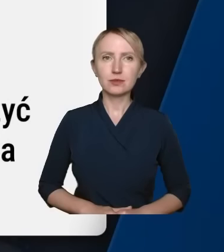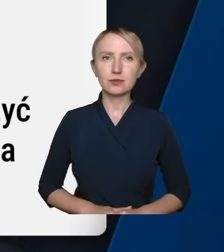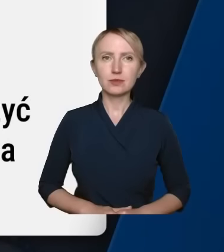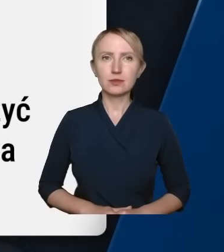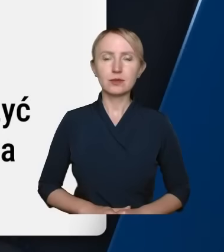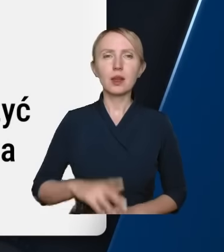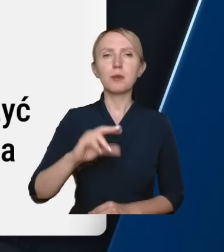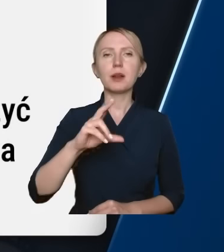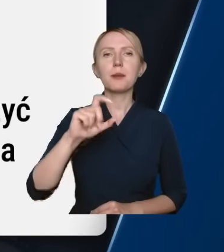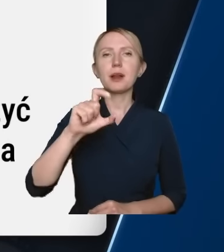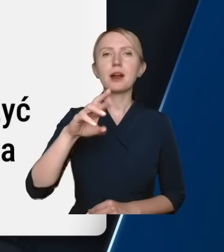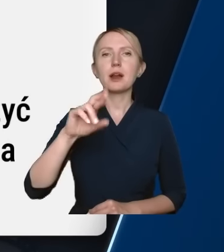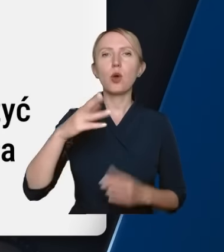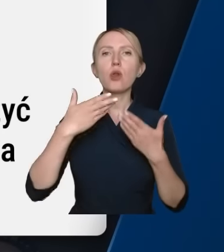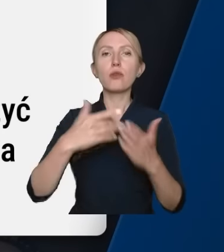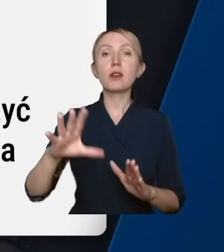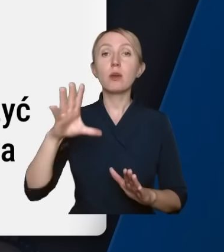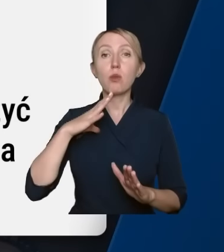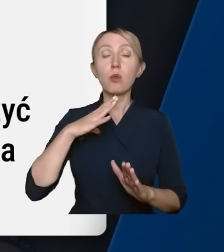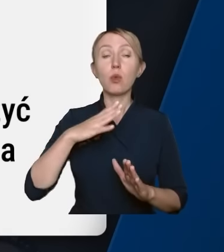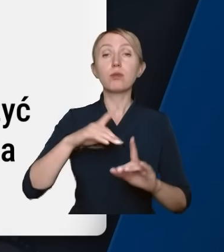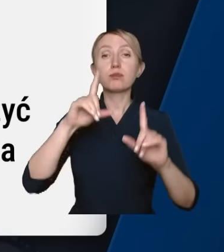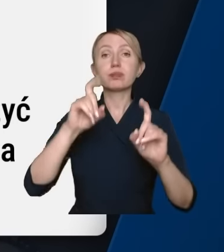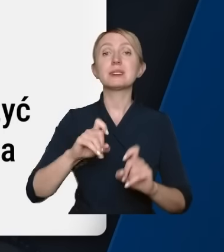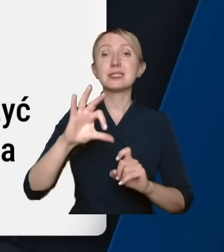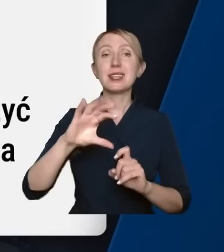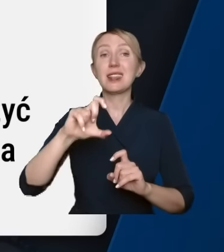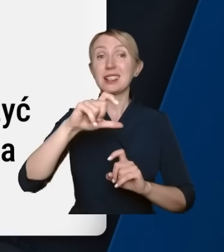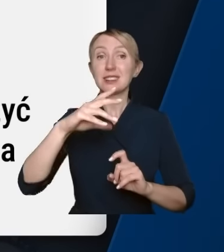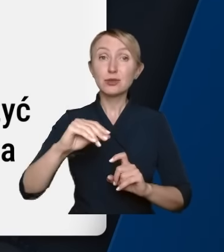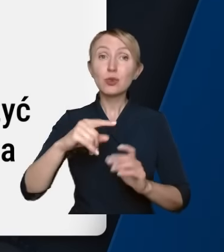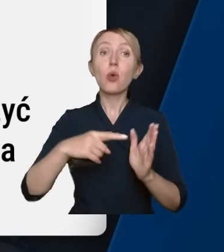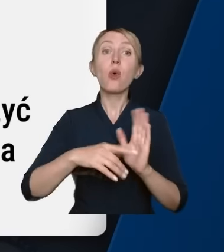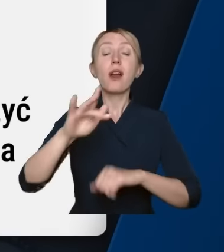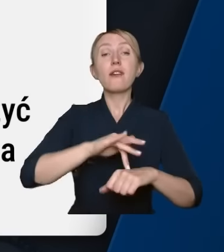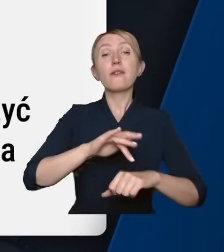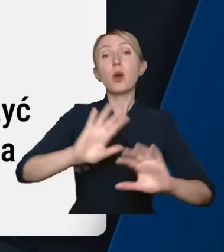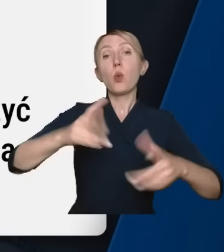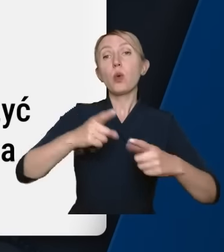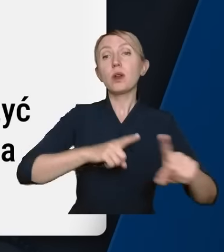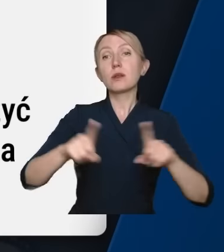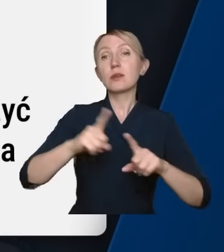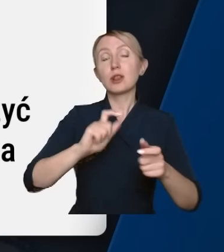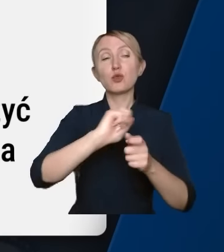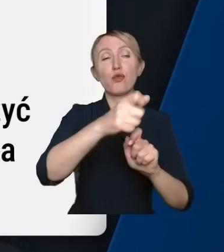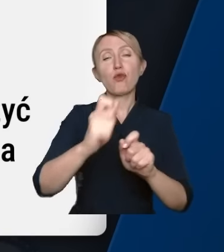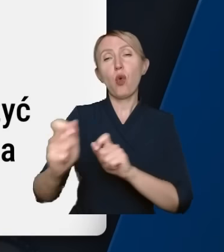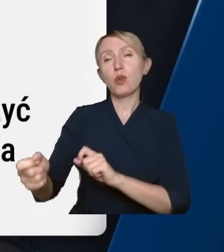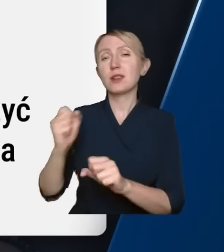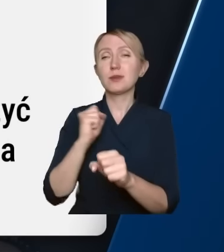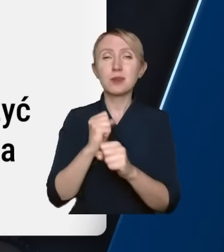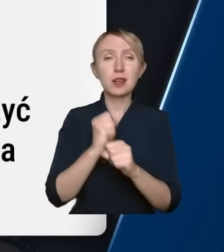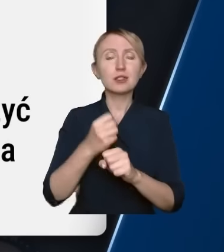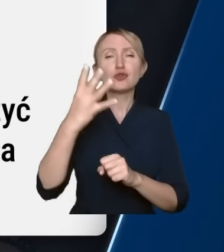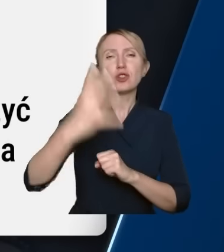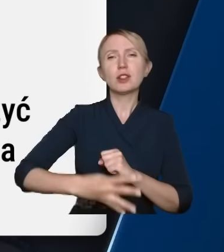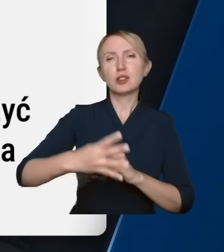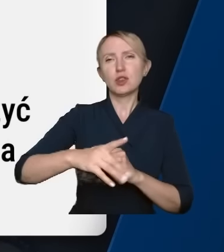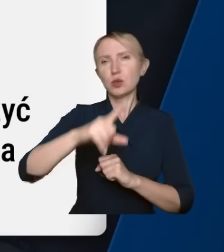PKP Cargo otwarte zostało postępowanie sanacyjne, które w konsekwencji oznaczać będzie masowe zwolnienia ponad 4000